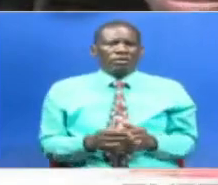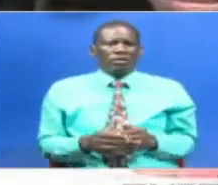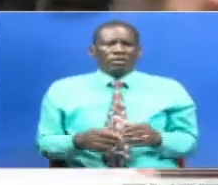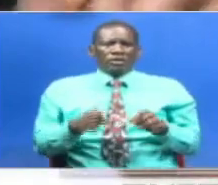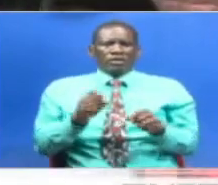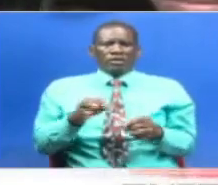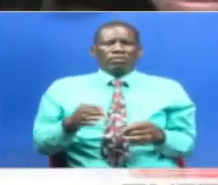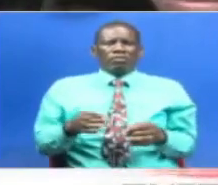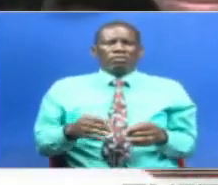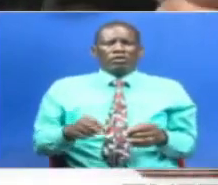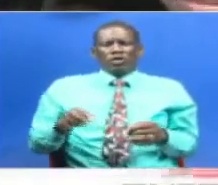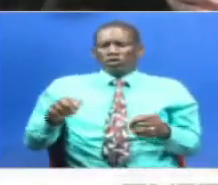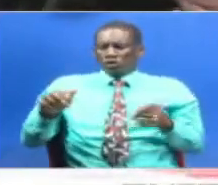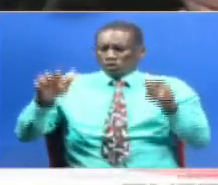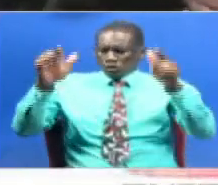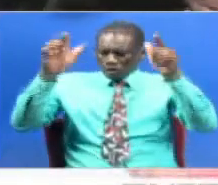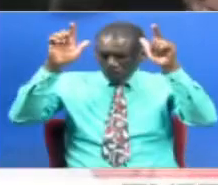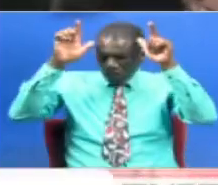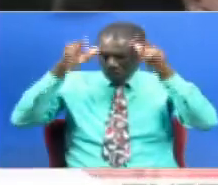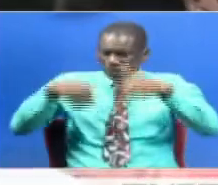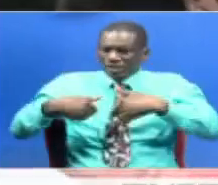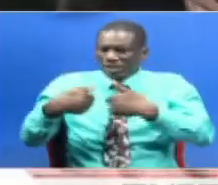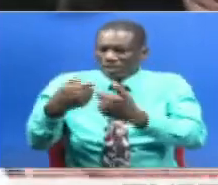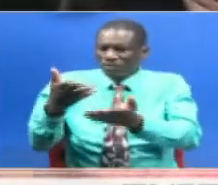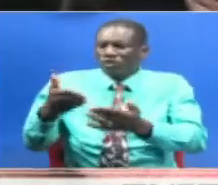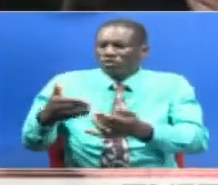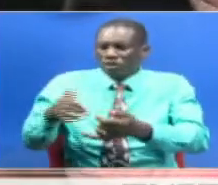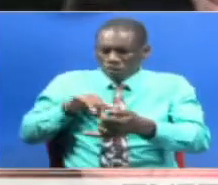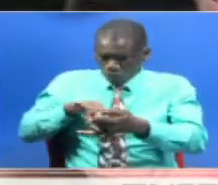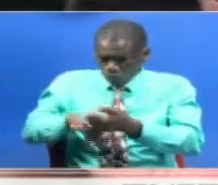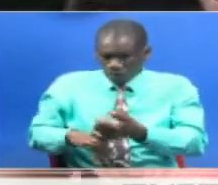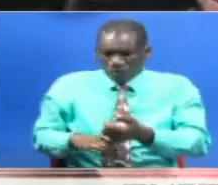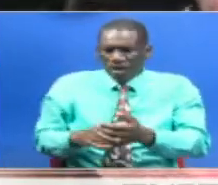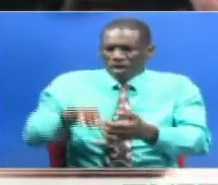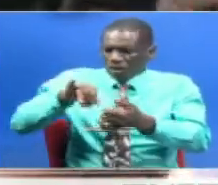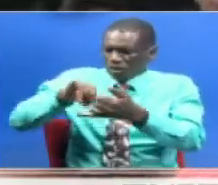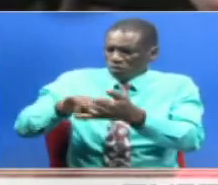bibi na bibi inatoka kwao kama anakuja kwa bwana.